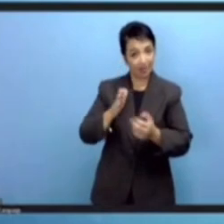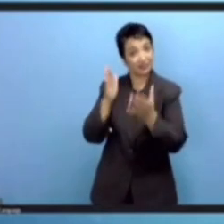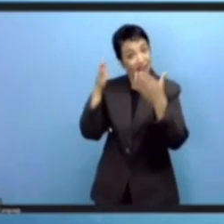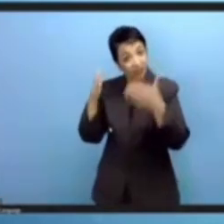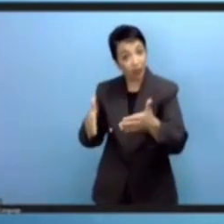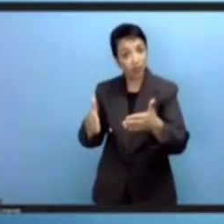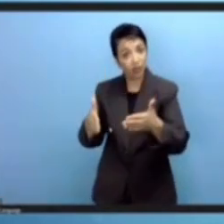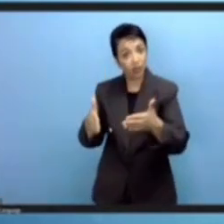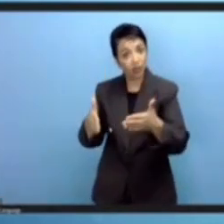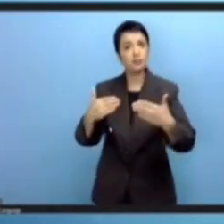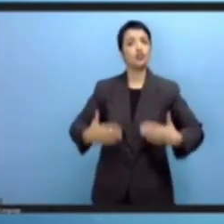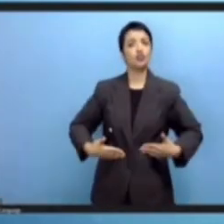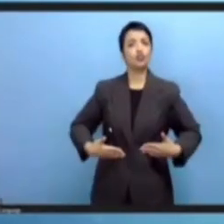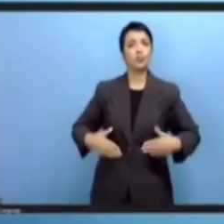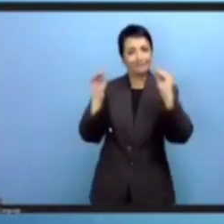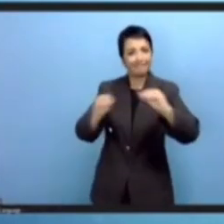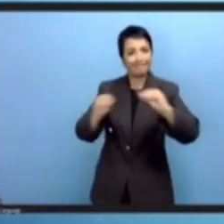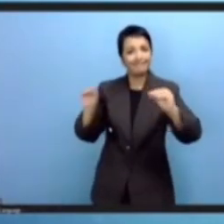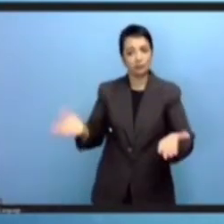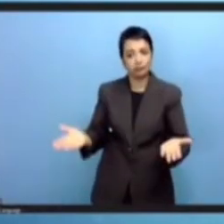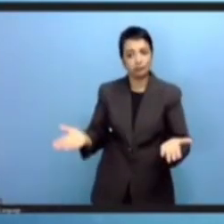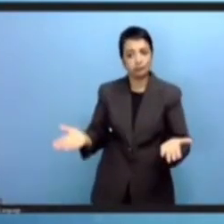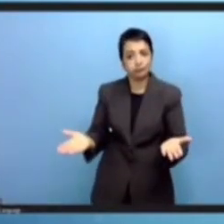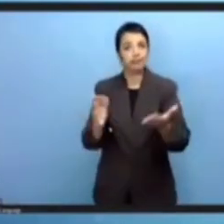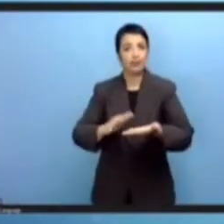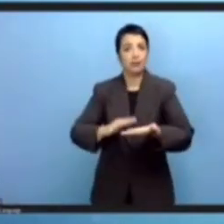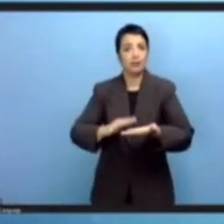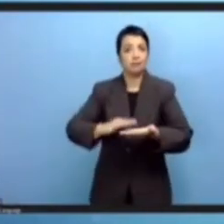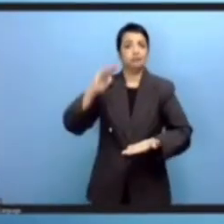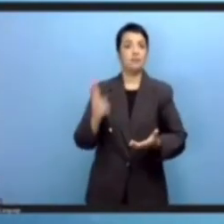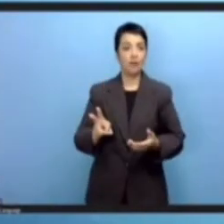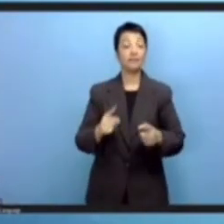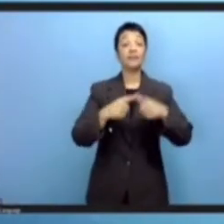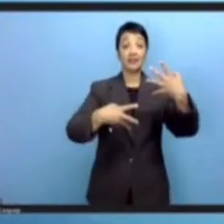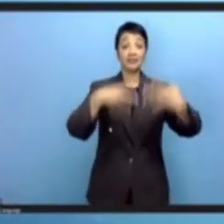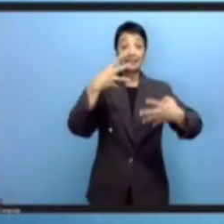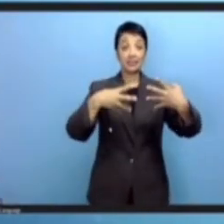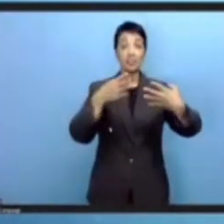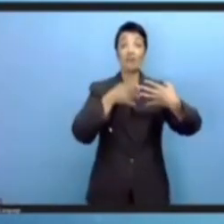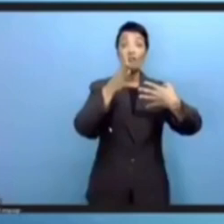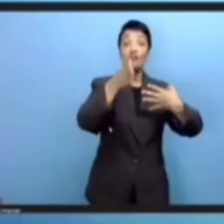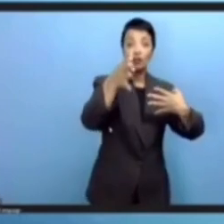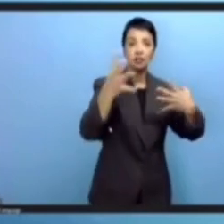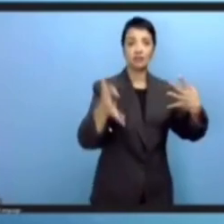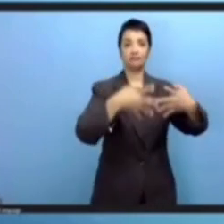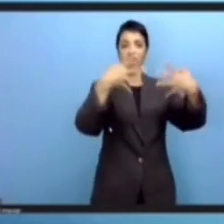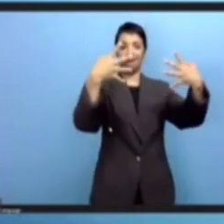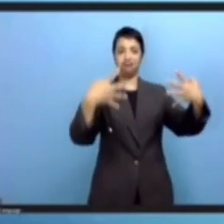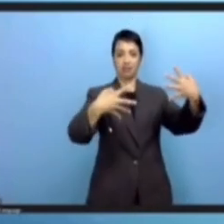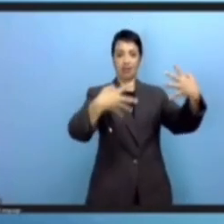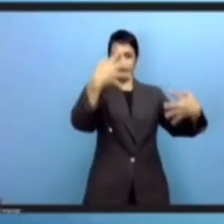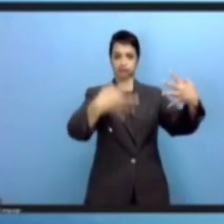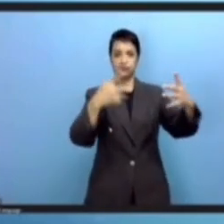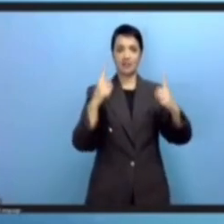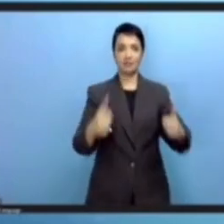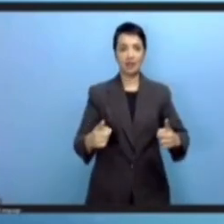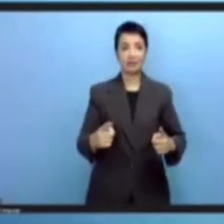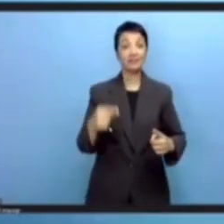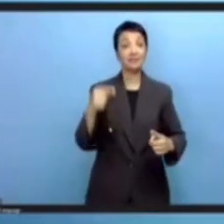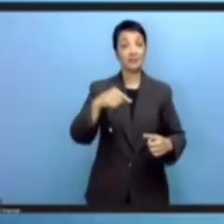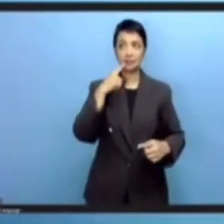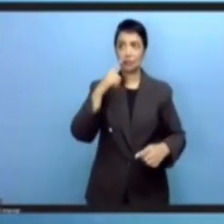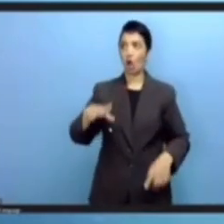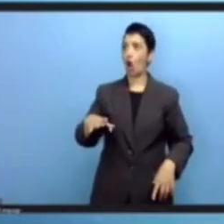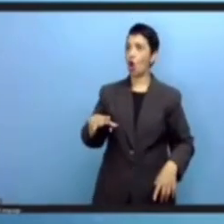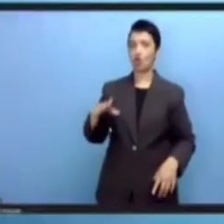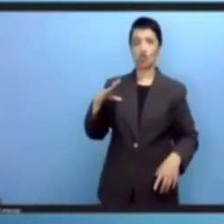Dans tous ces domaines, il faut créer des capacités en termes de ressources humaines, mais aussi il faut créer des jeux de données pour l'avenir. Ce